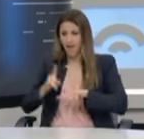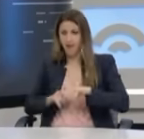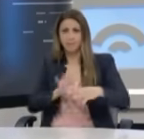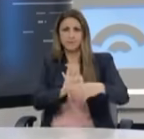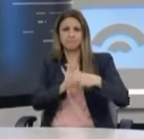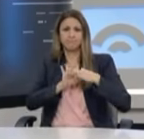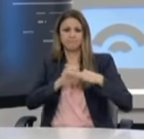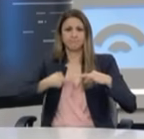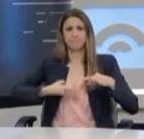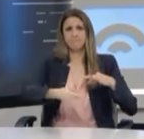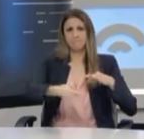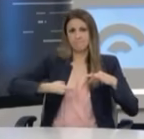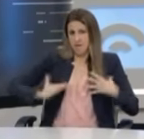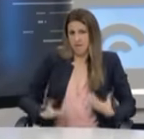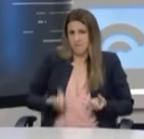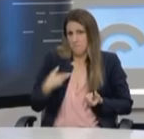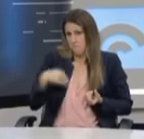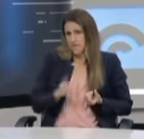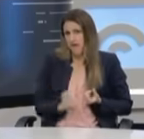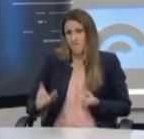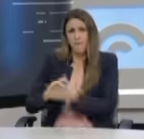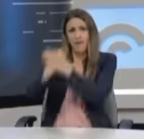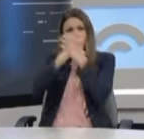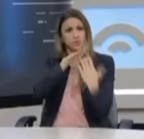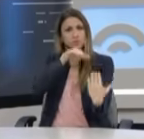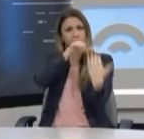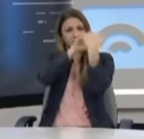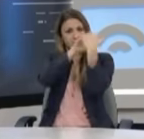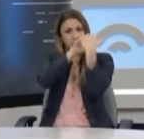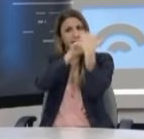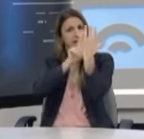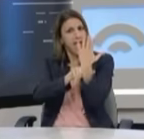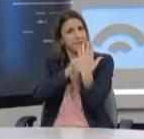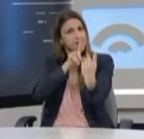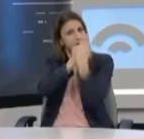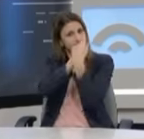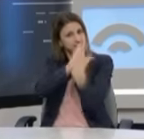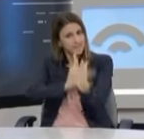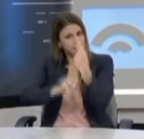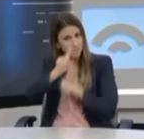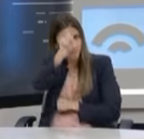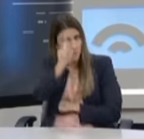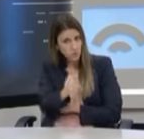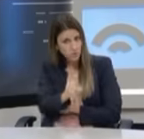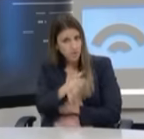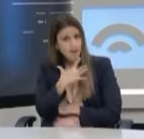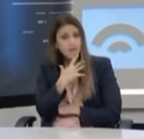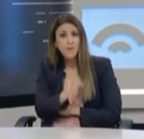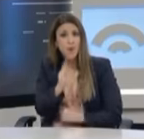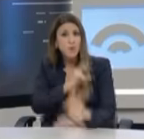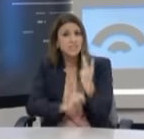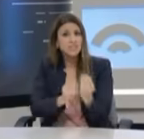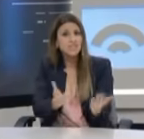αξιοποιήσαμε αυτά τα σημεία στα οποία οι θέσεις μας συγκλίνουν? Τι εξωτερική